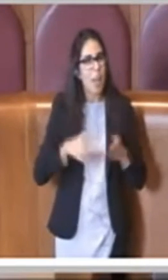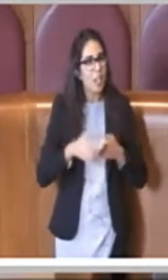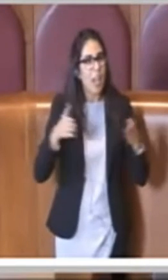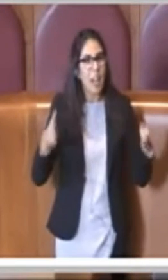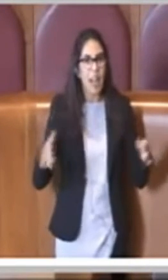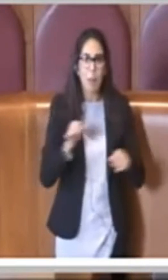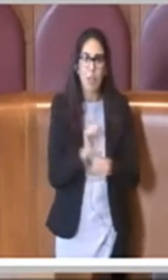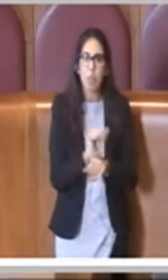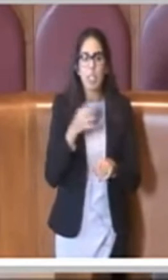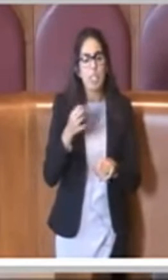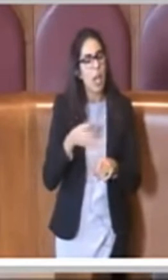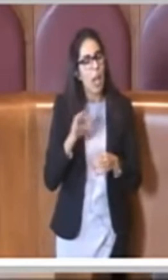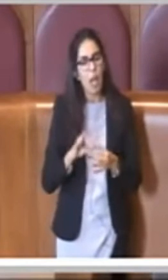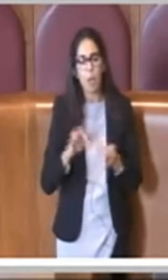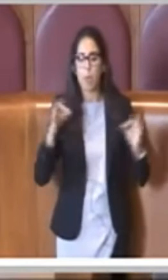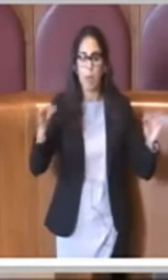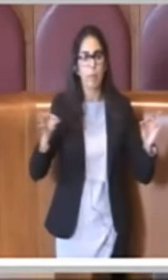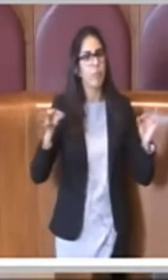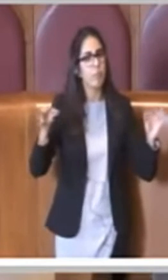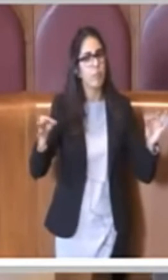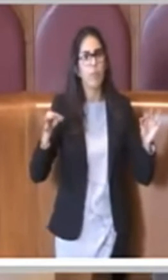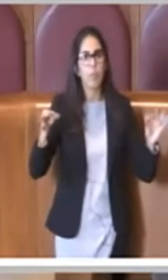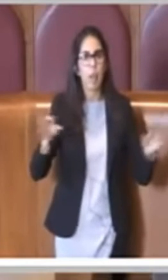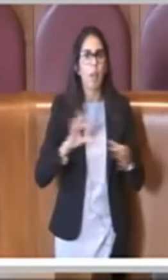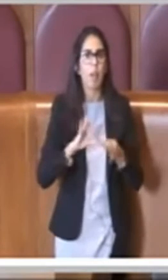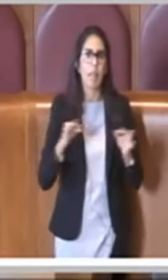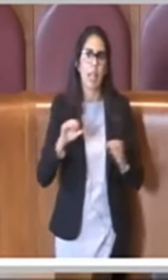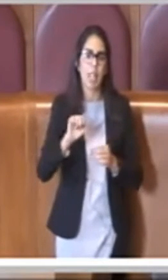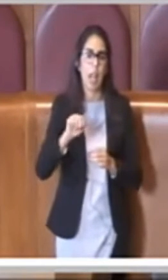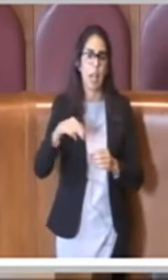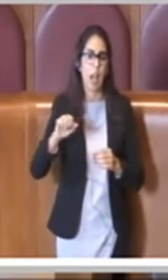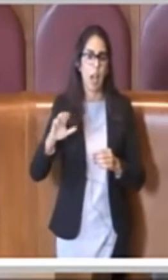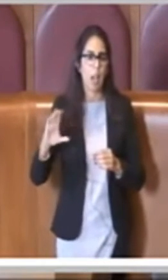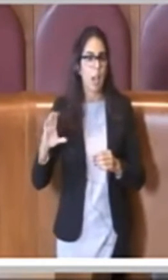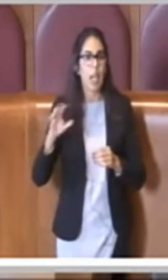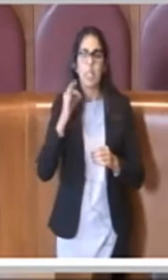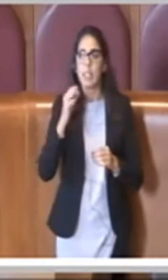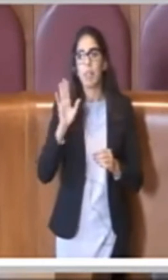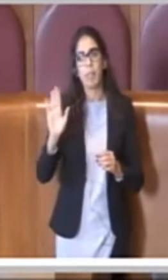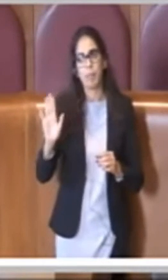di portare questi atti. Non vi permettete,